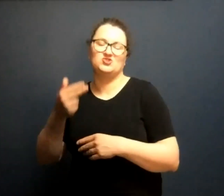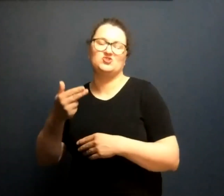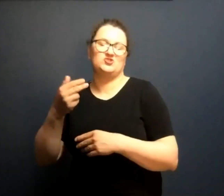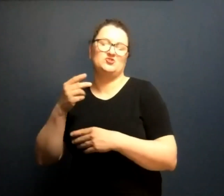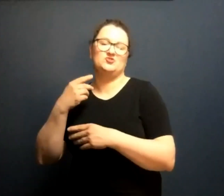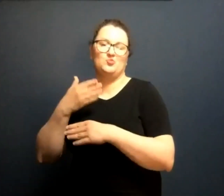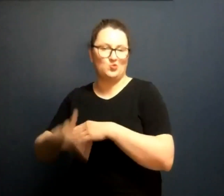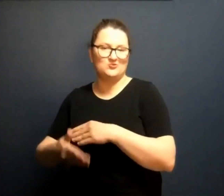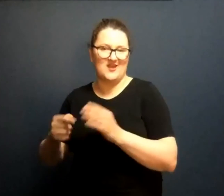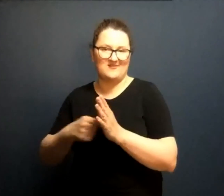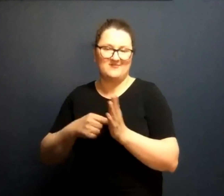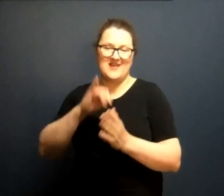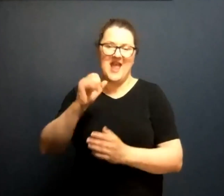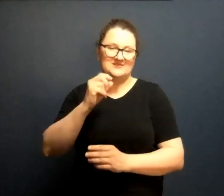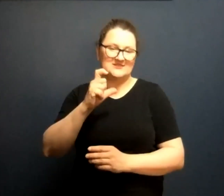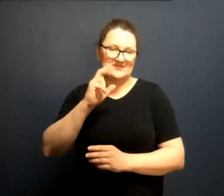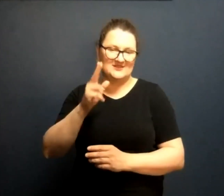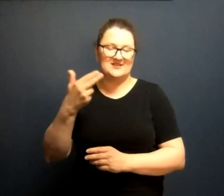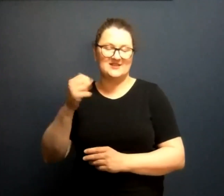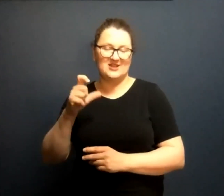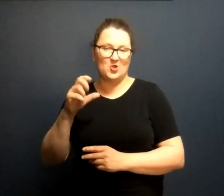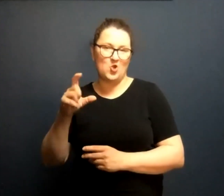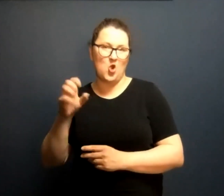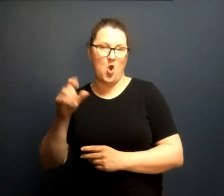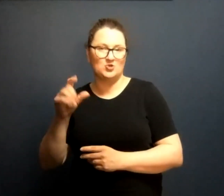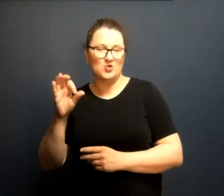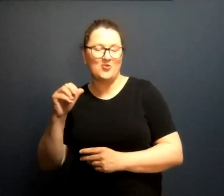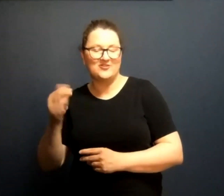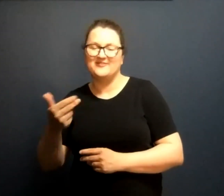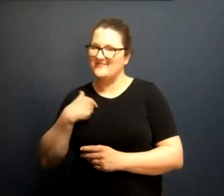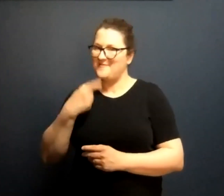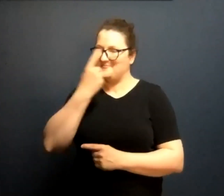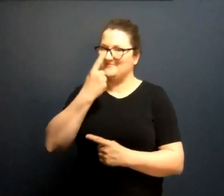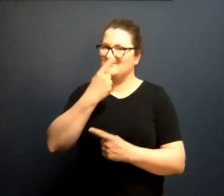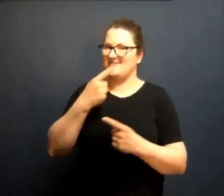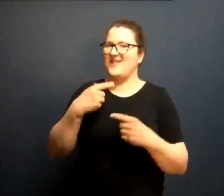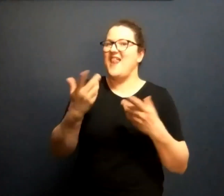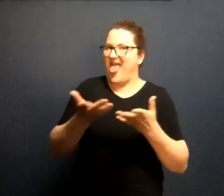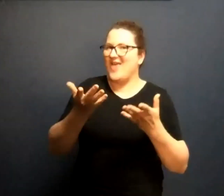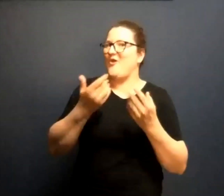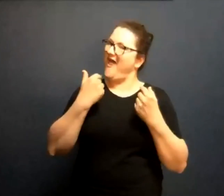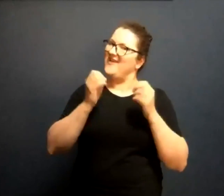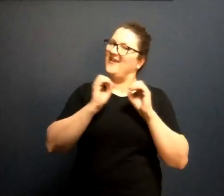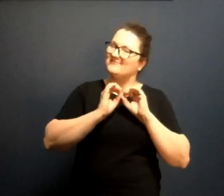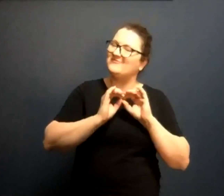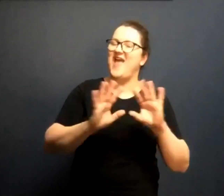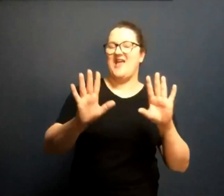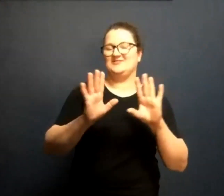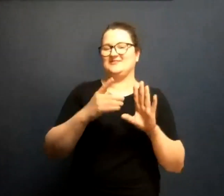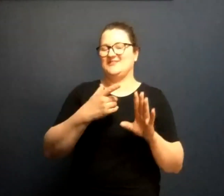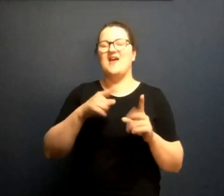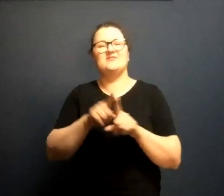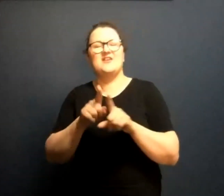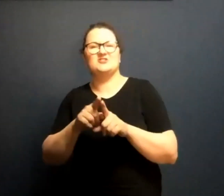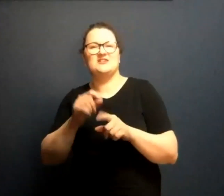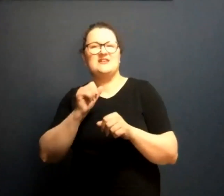Sprawnie zrobiona komedia, która myślę w sposób lajtowy odczarowuje. Jest to skomplikowane chyba z Meryl Streep